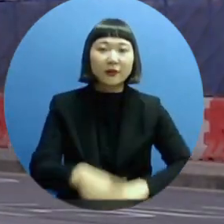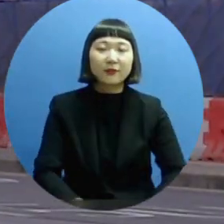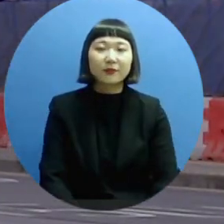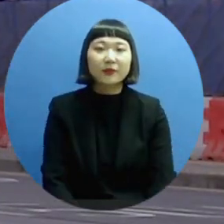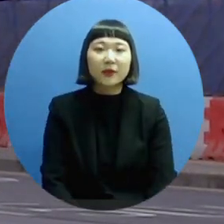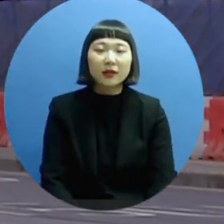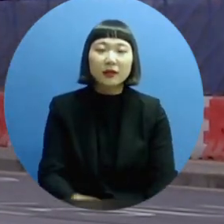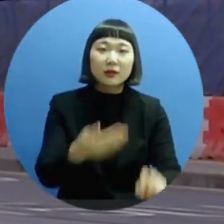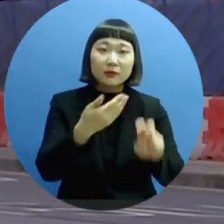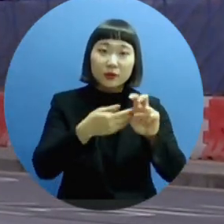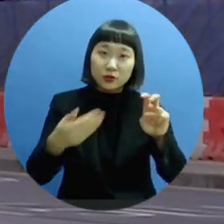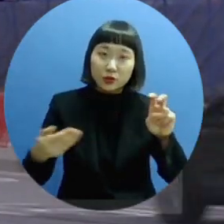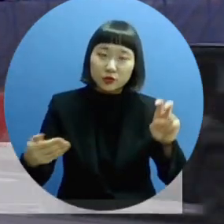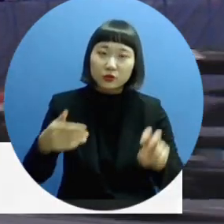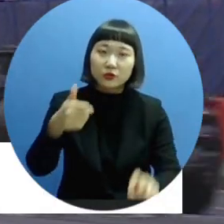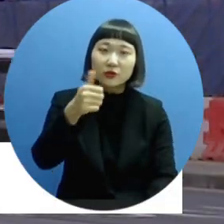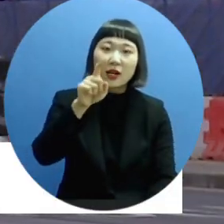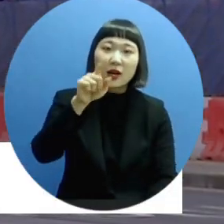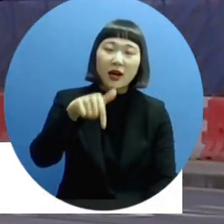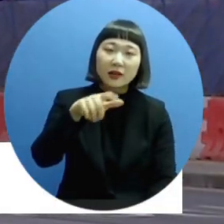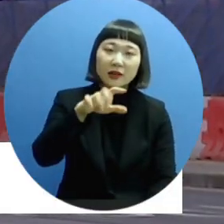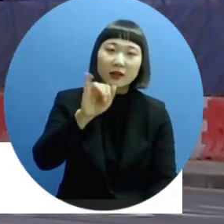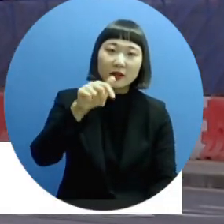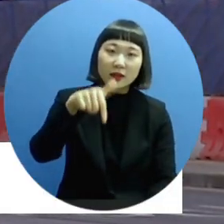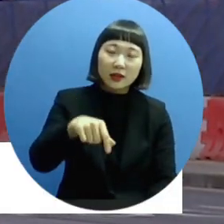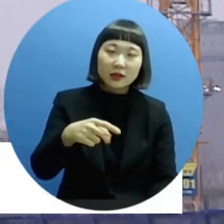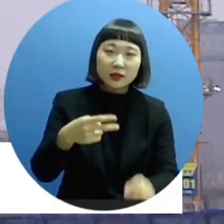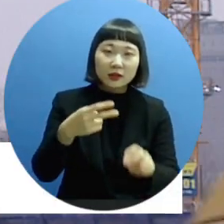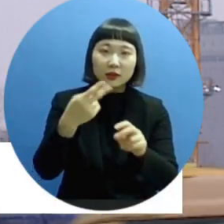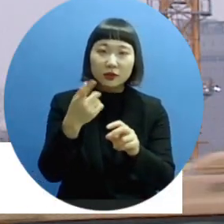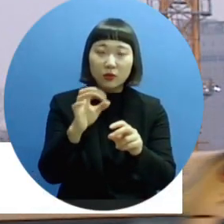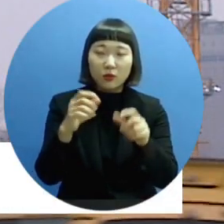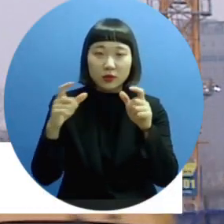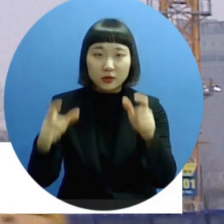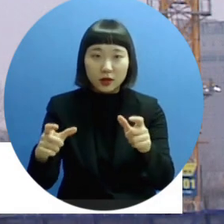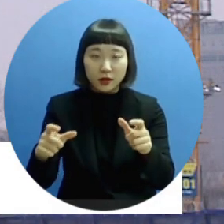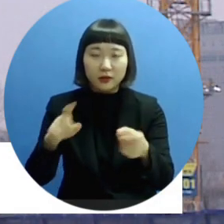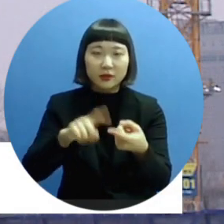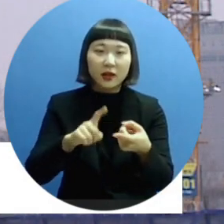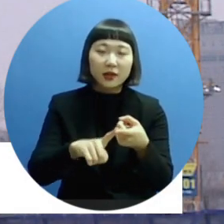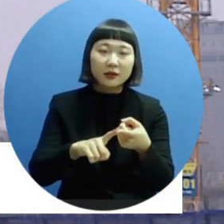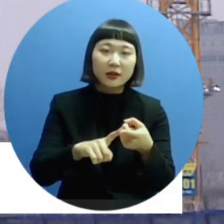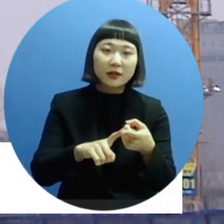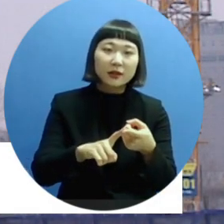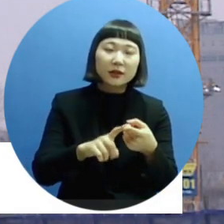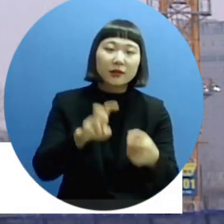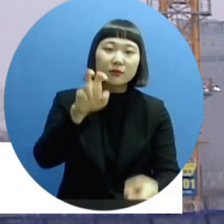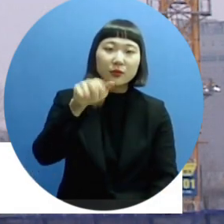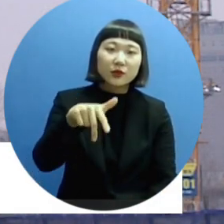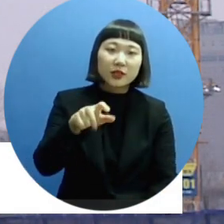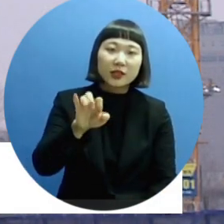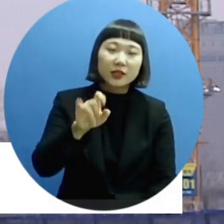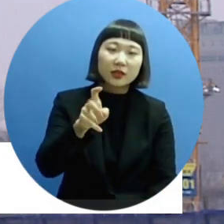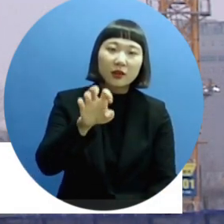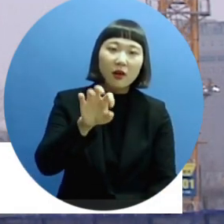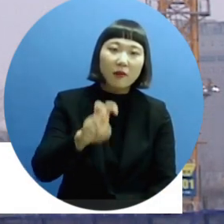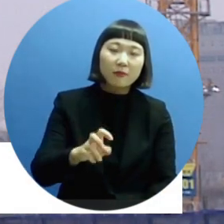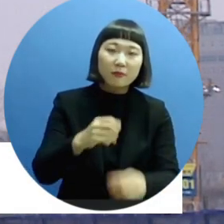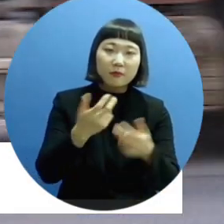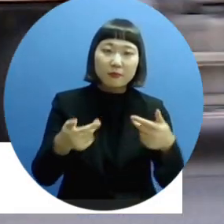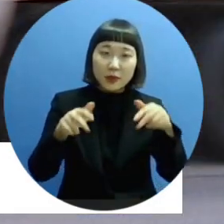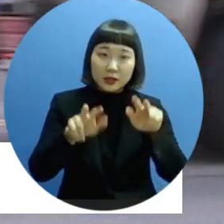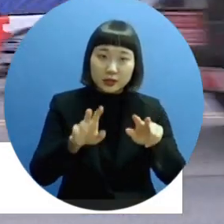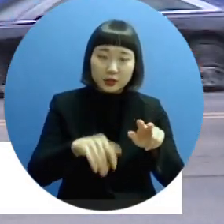미추홀구 하익동 1원에 건립되는 복합문화시설인 인천 뮤지엄파크. 연면적 4만 1,800제곱미터, 총